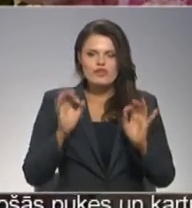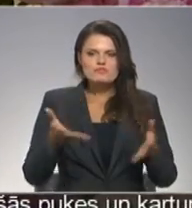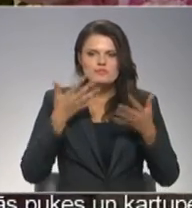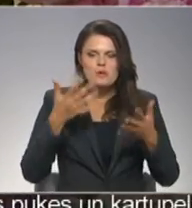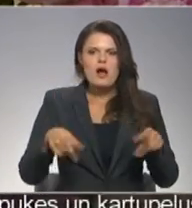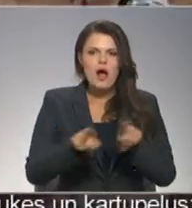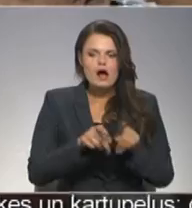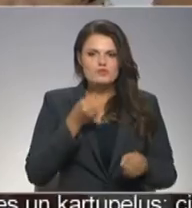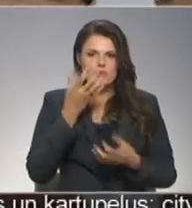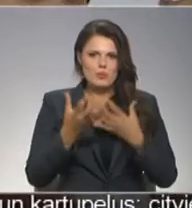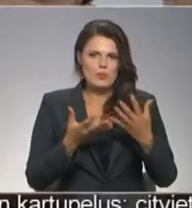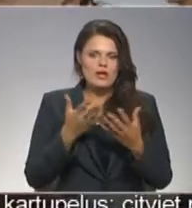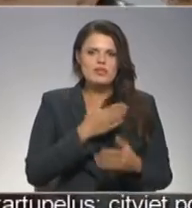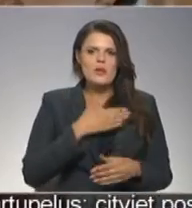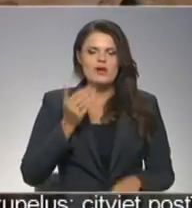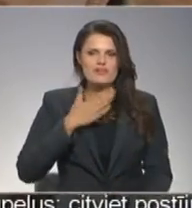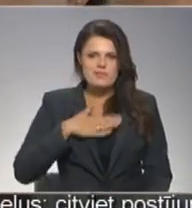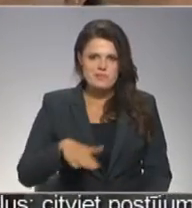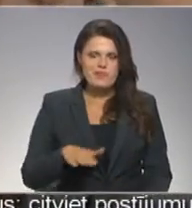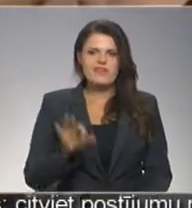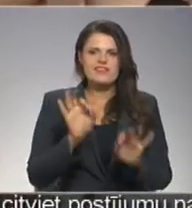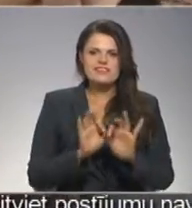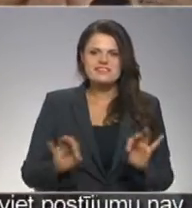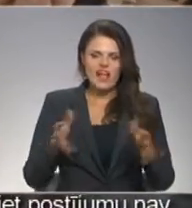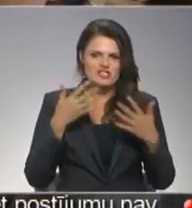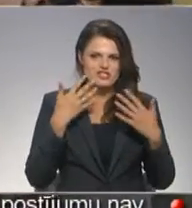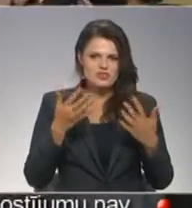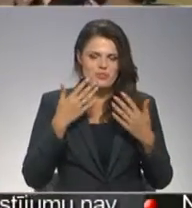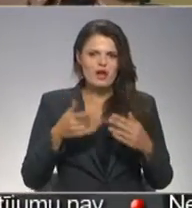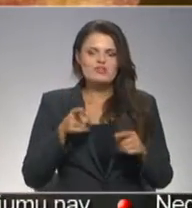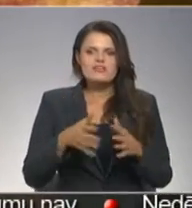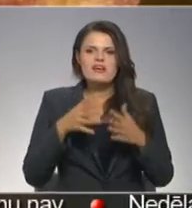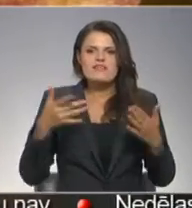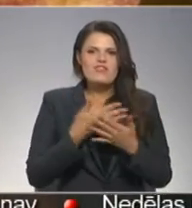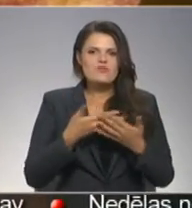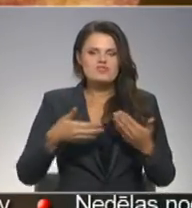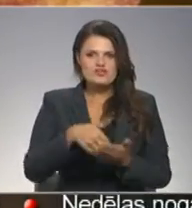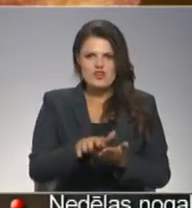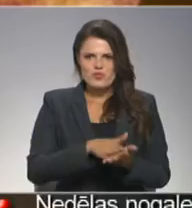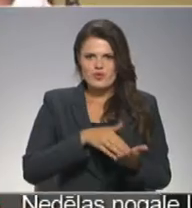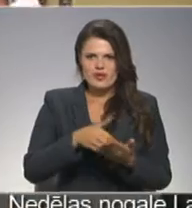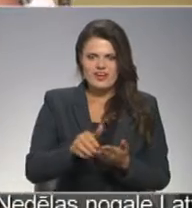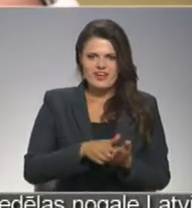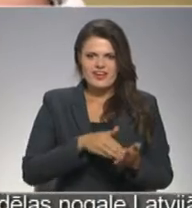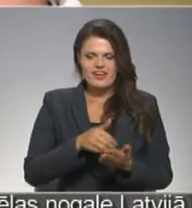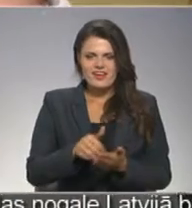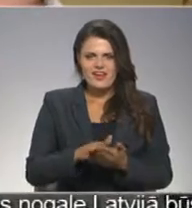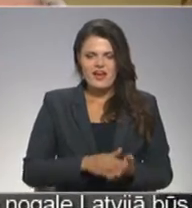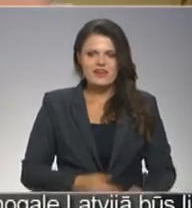kā rozes. Ļoti patīk, skaisti smaržo, tik daudz krāsu.